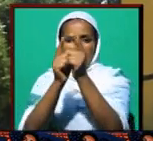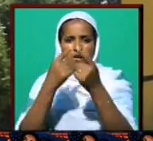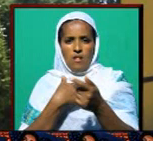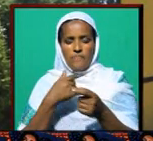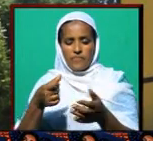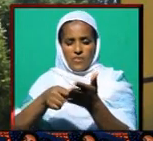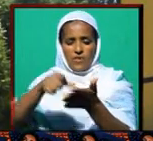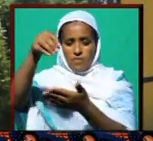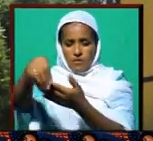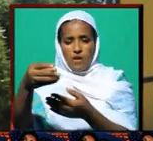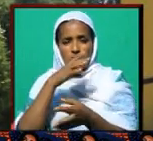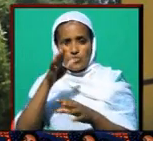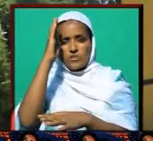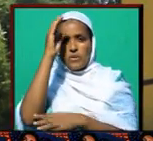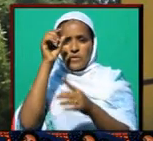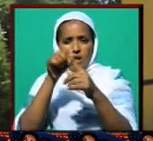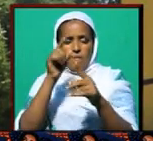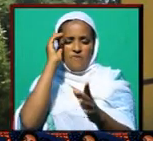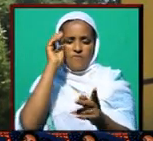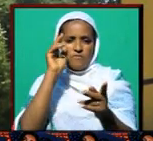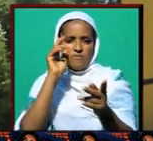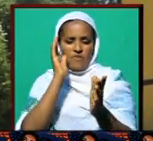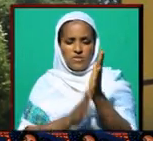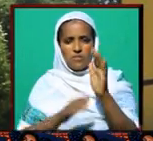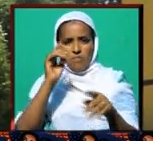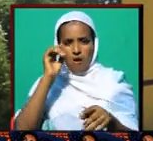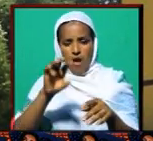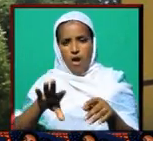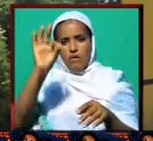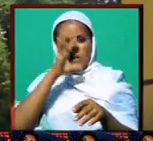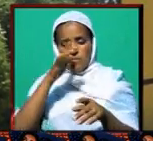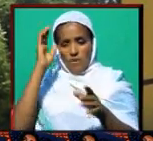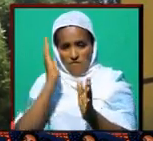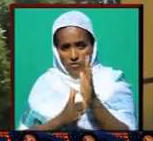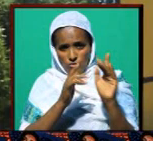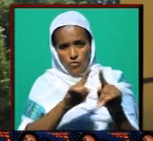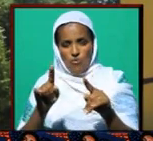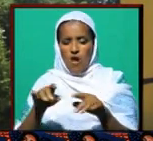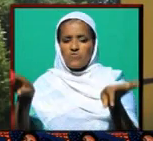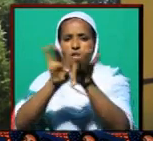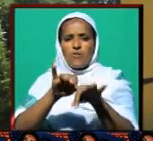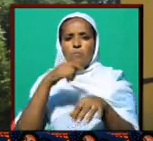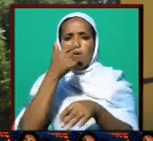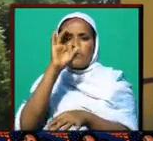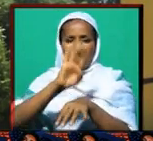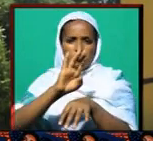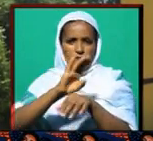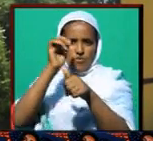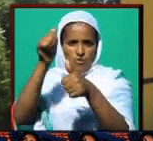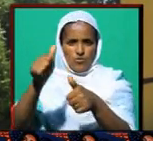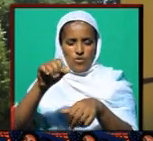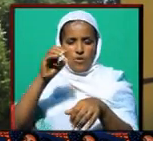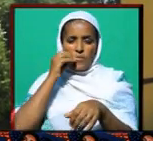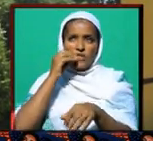ምስኪናን ነዳያን ይገናኙበታል። ካልመጸወቱ ካልሰጡ የእግዚአብሔርን ቃል መፈጸም አይገኝም። ለመስጠት ለመመጸወት ደግሞ